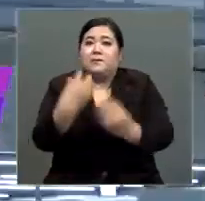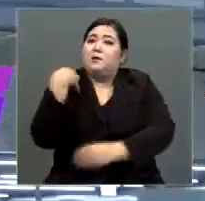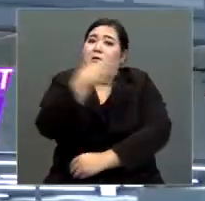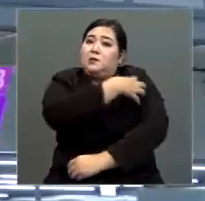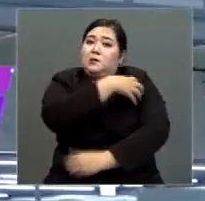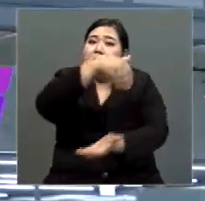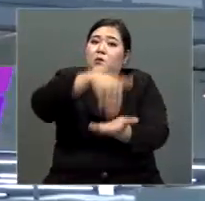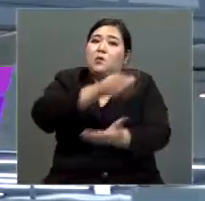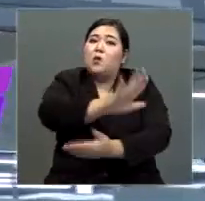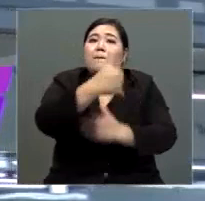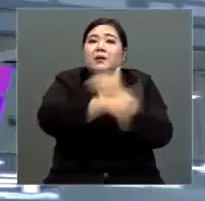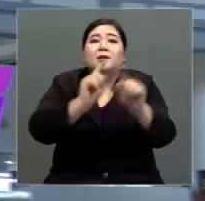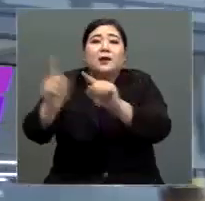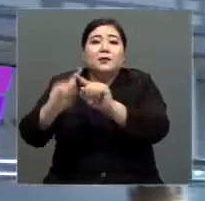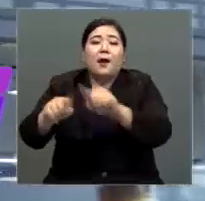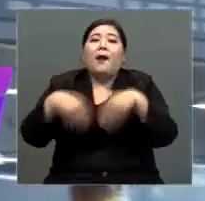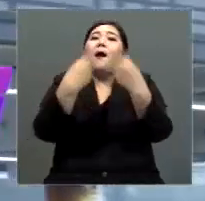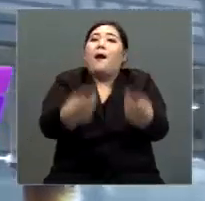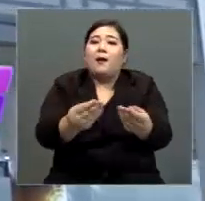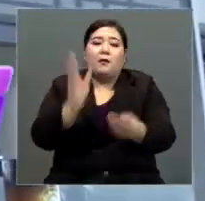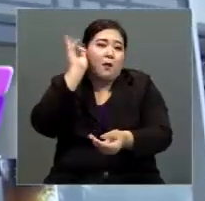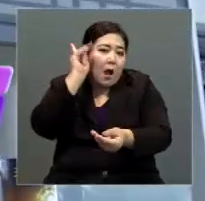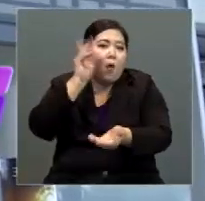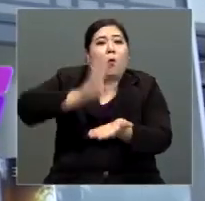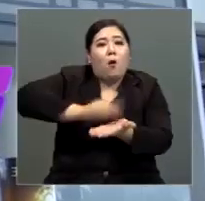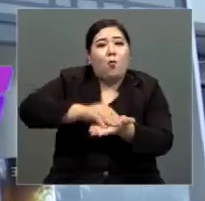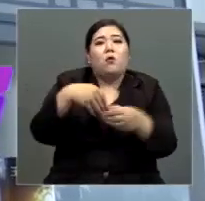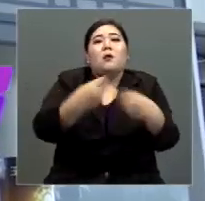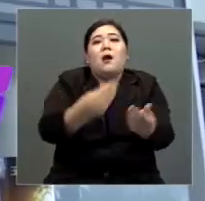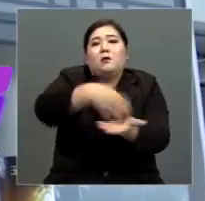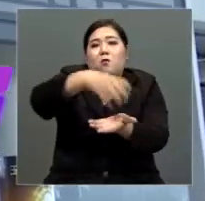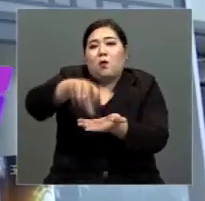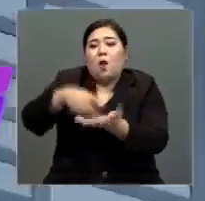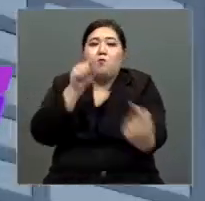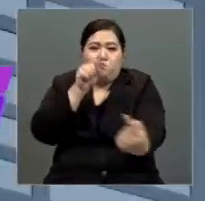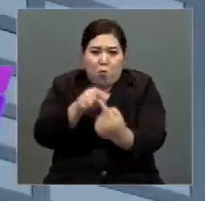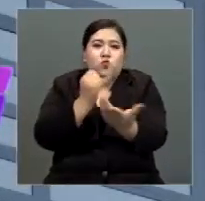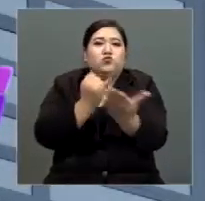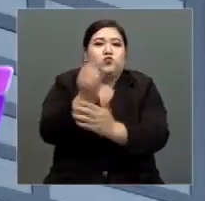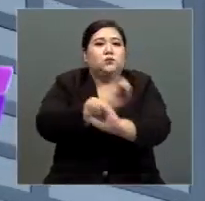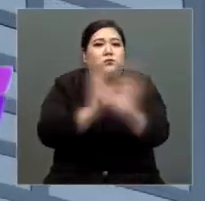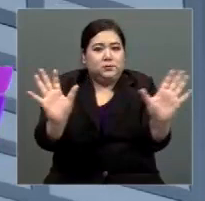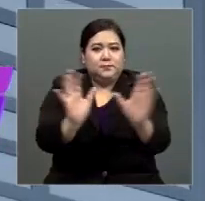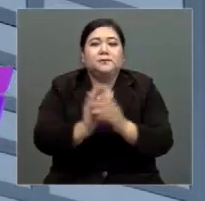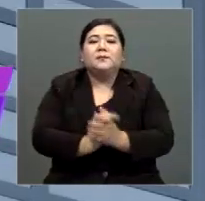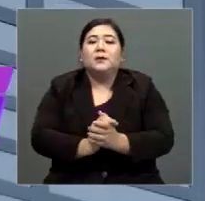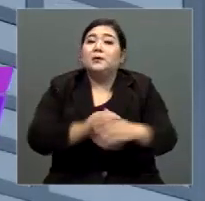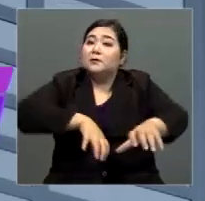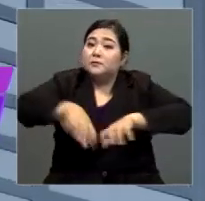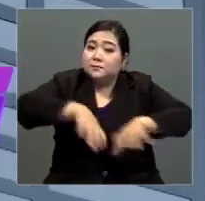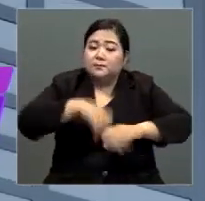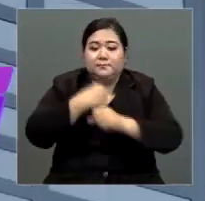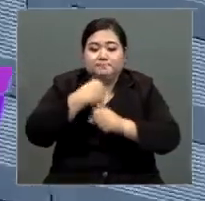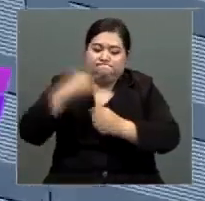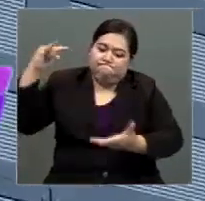ธานกงศูยใหญ่เป็ผู้ให้ข้อมูลคำแนะนำและคามช่วยเหือต่ๆ อย่างเหมาะสมแ่คนไทยในต่ประเทคส่นการบริหารจัการการ